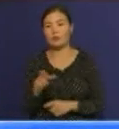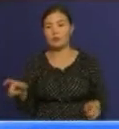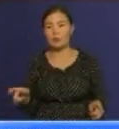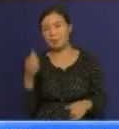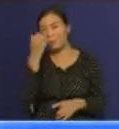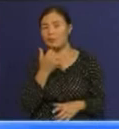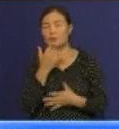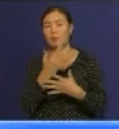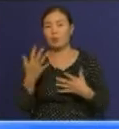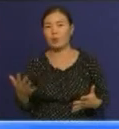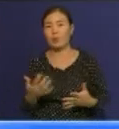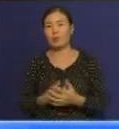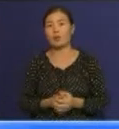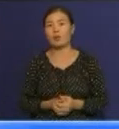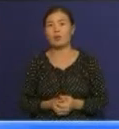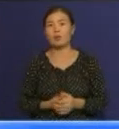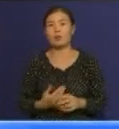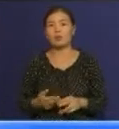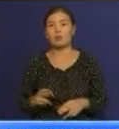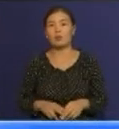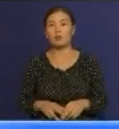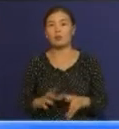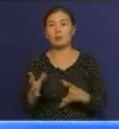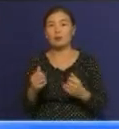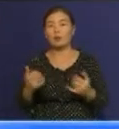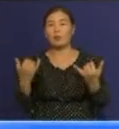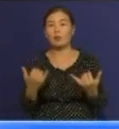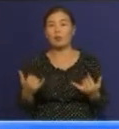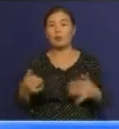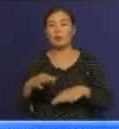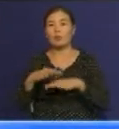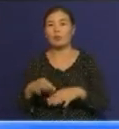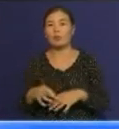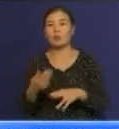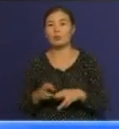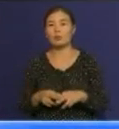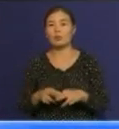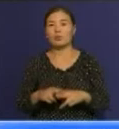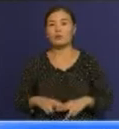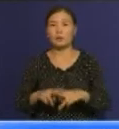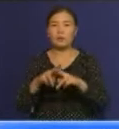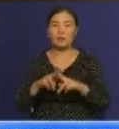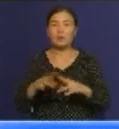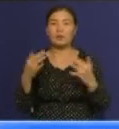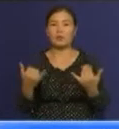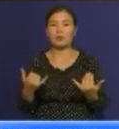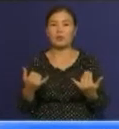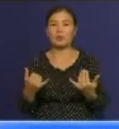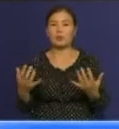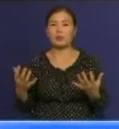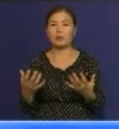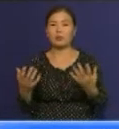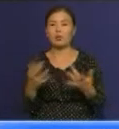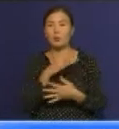жаусын. Мынау бүгінгі болып жатқан жиын, бүгінгі болып жатқан ас-садақа, бүгінгі болып жатқан той-тамаша.